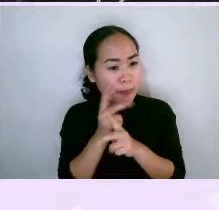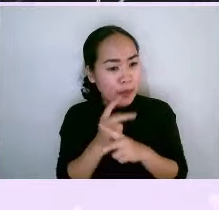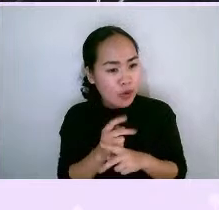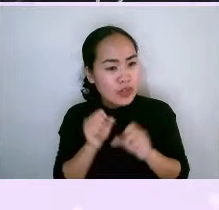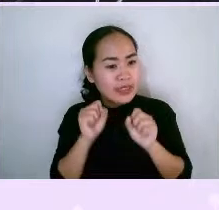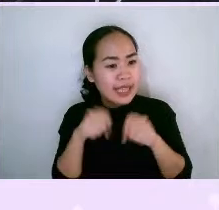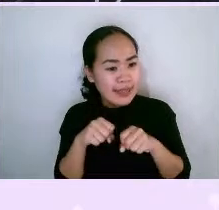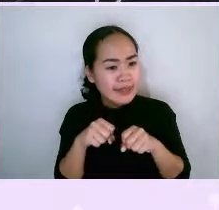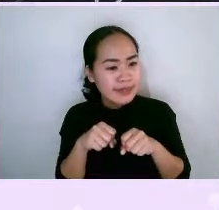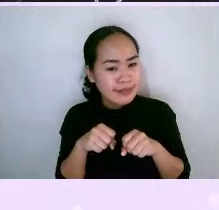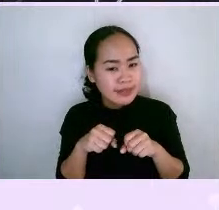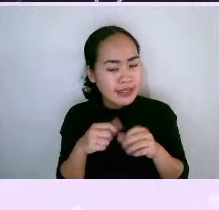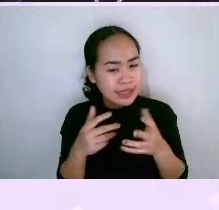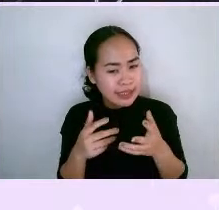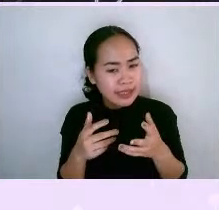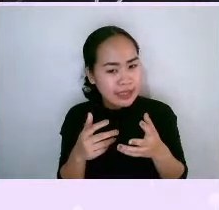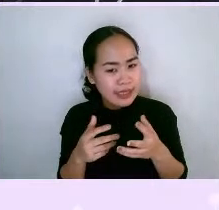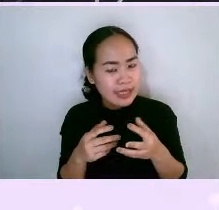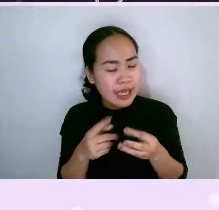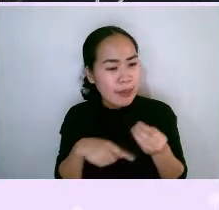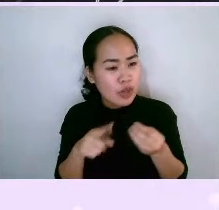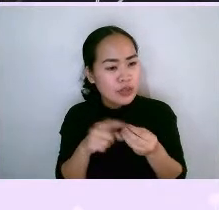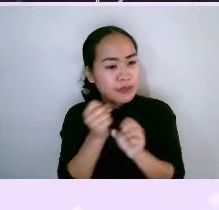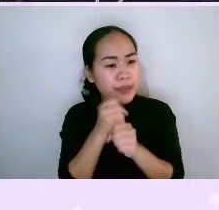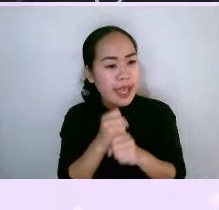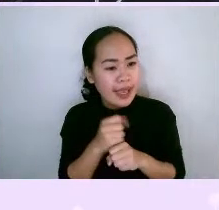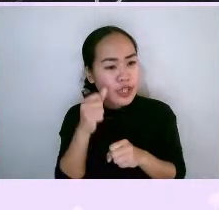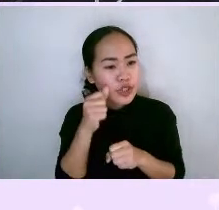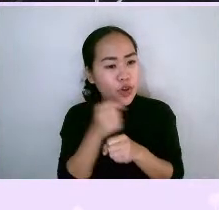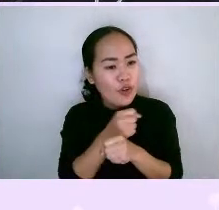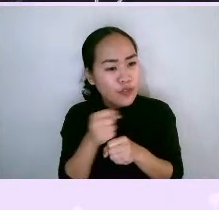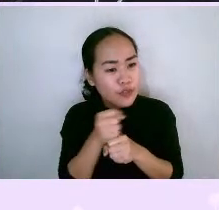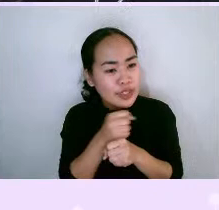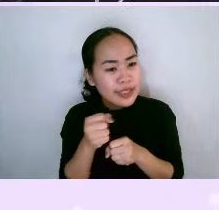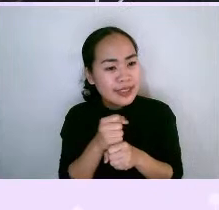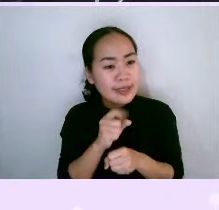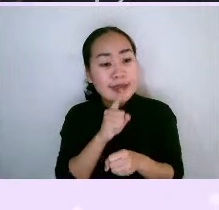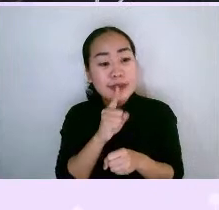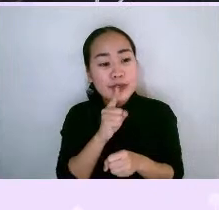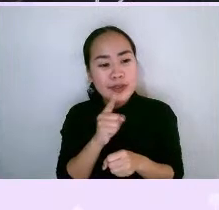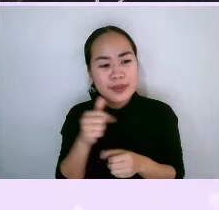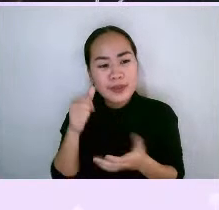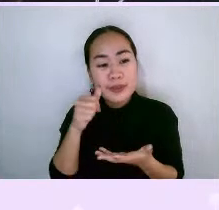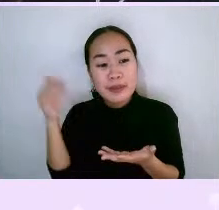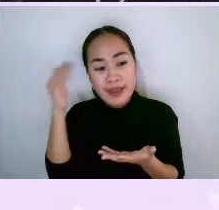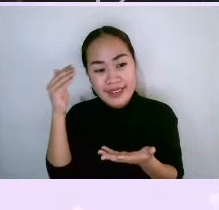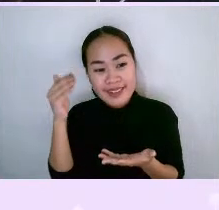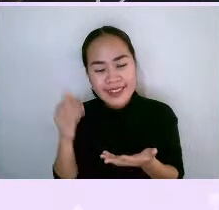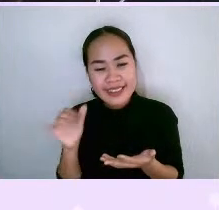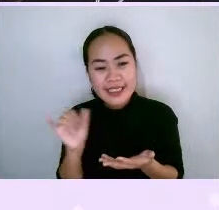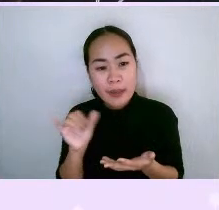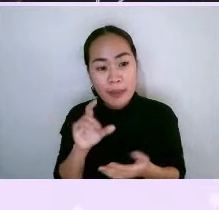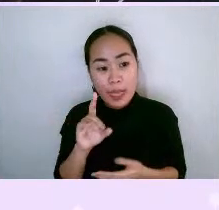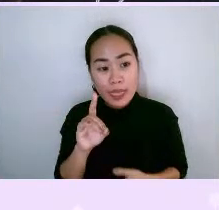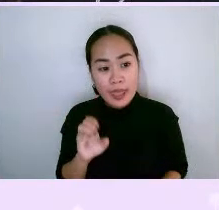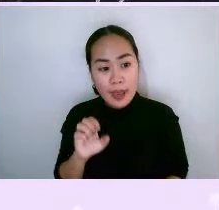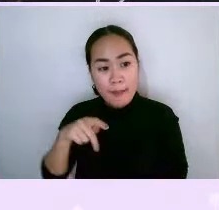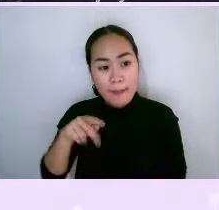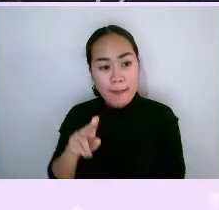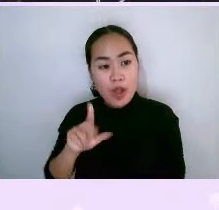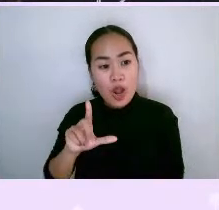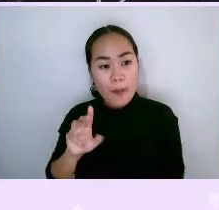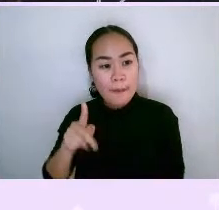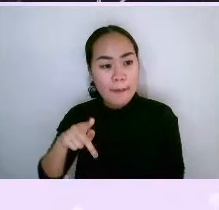involved sa production ng coffee ay kababaihan. And ito po, yung coffee depulper, ito daw po ay